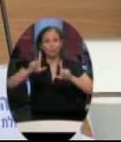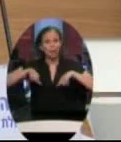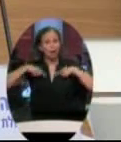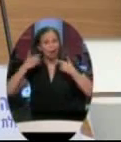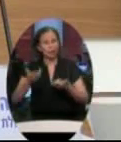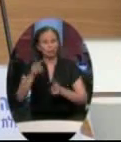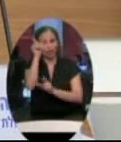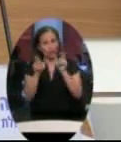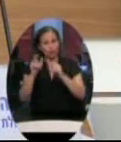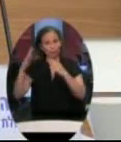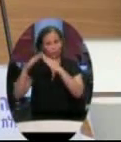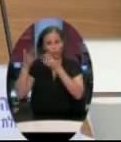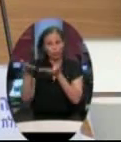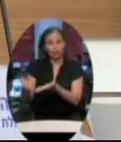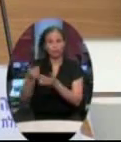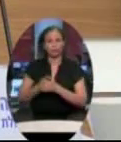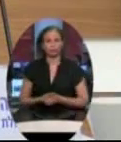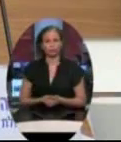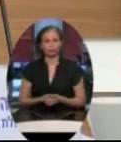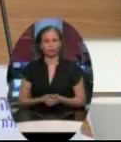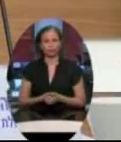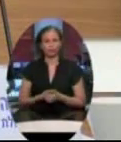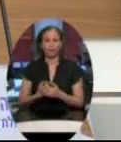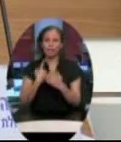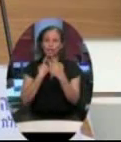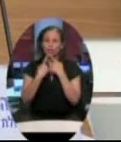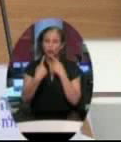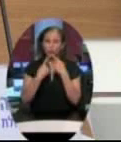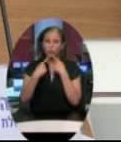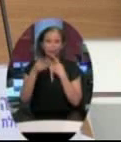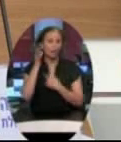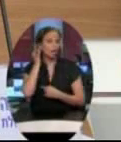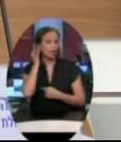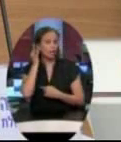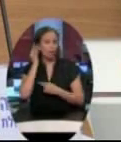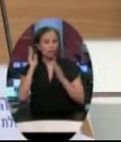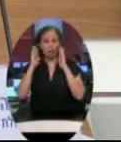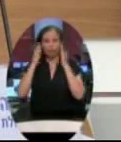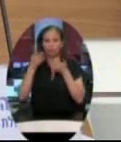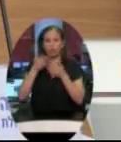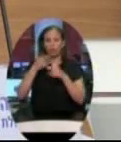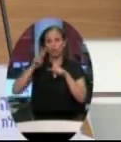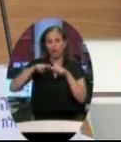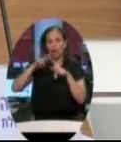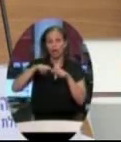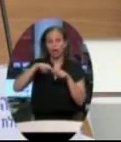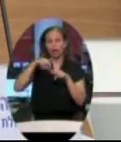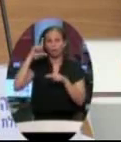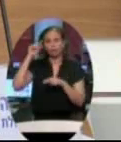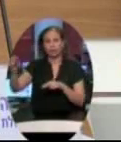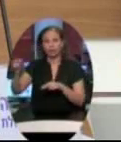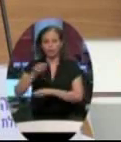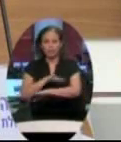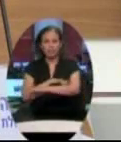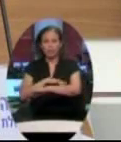במקומות האלה. זה דיון על הילדה עם האוטיזם שמגיעה אחר כך הביתה עם סימנים כחולים, ואף אחד לא מבין